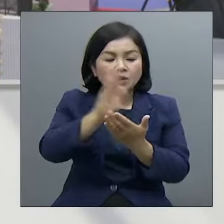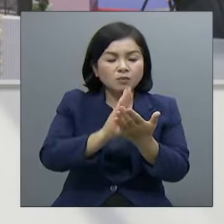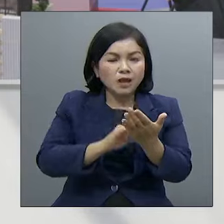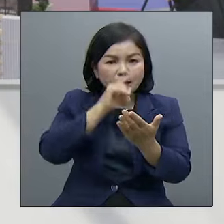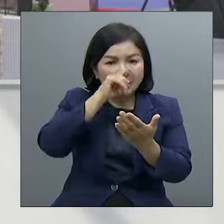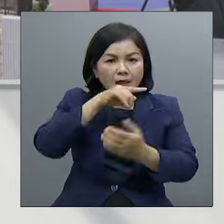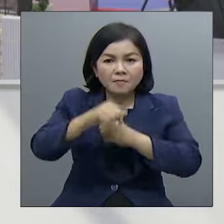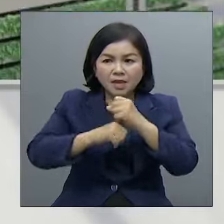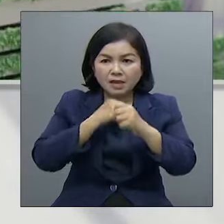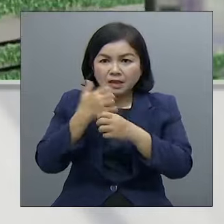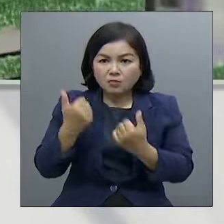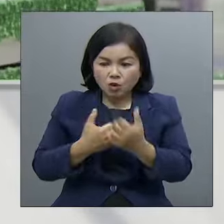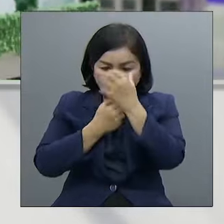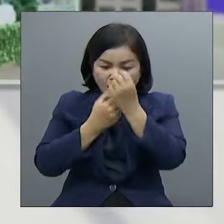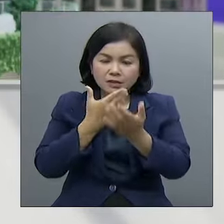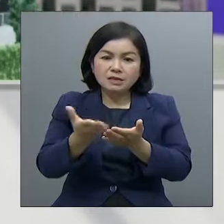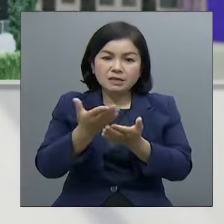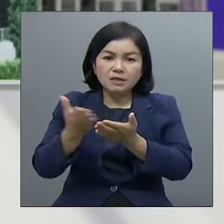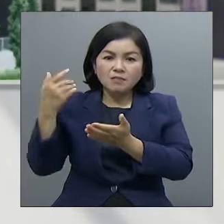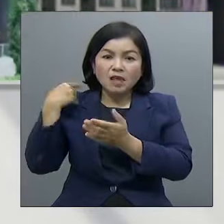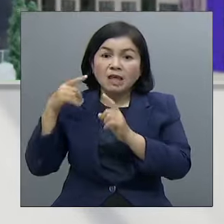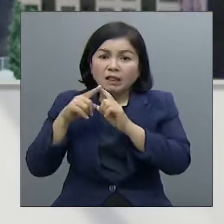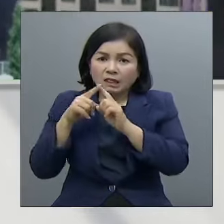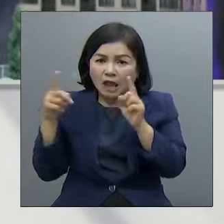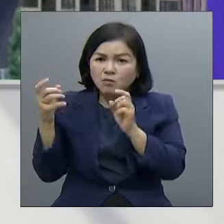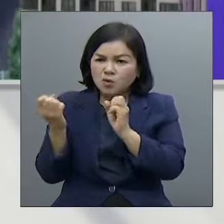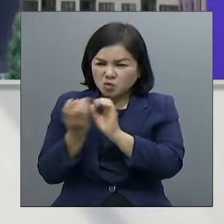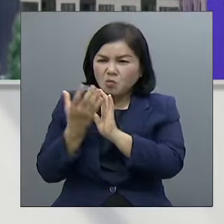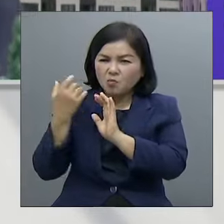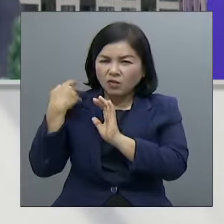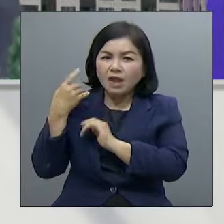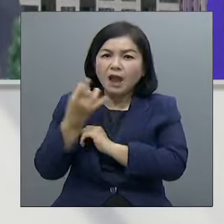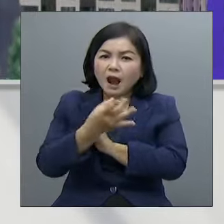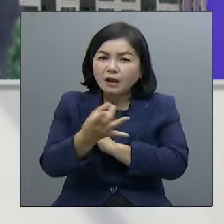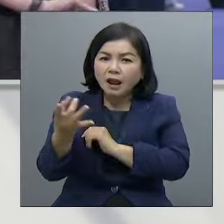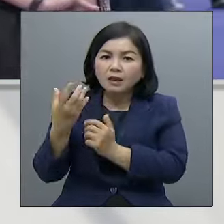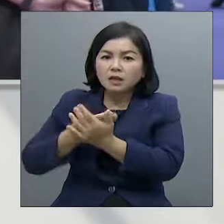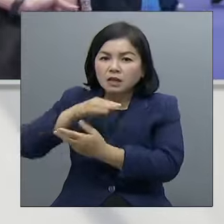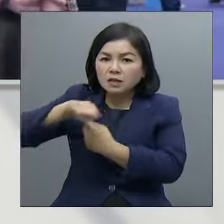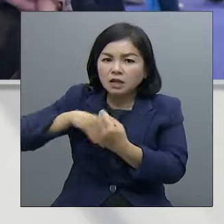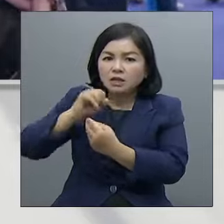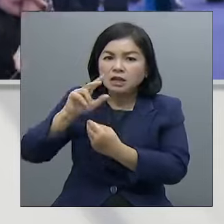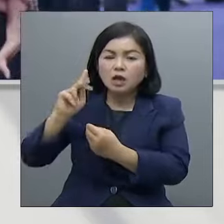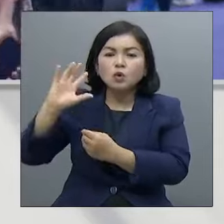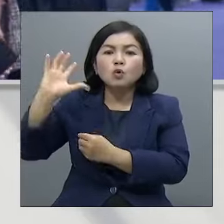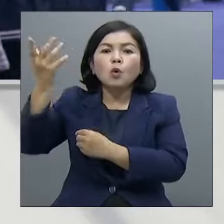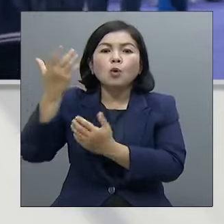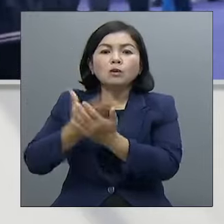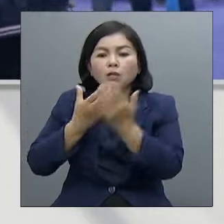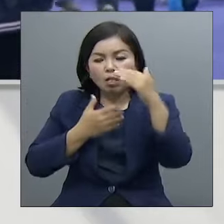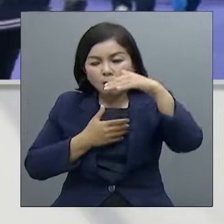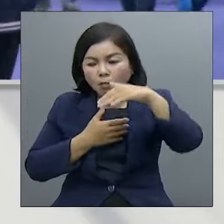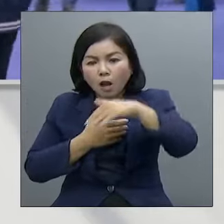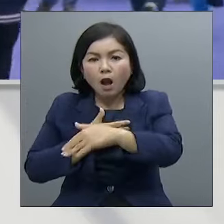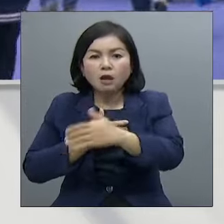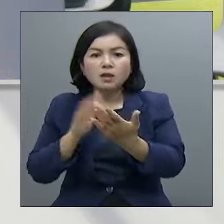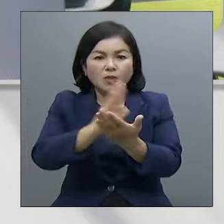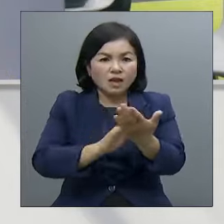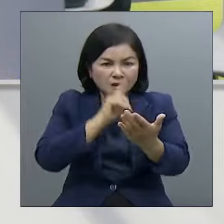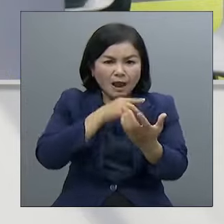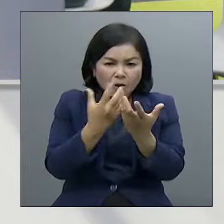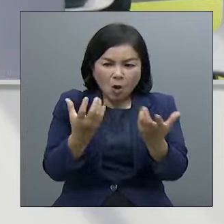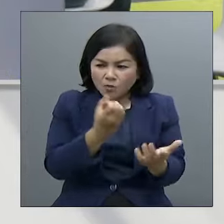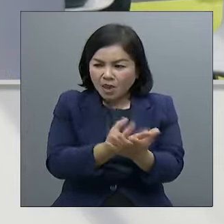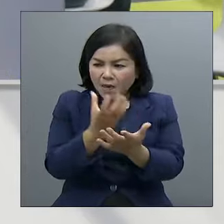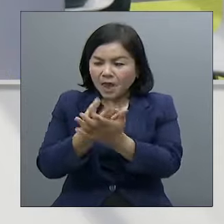ขยายตัวแต่อย่างที่บอกไปค่ะมันจะมีปัจจัยเสี่ยงหลายเรื่องอย่างเช่นภาวะเศรษฐกิจโลกชะลอตัวค่าครองชีพในบ้านเราที่สูงขึ้นแล้วก็ปัญห